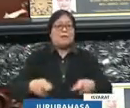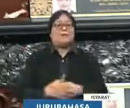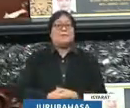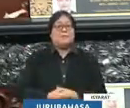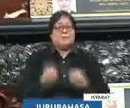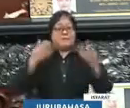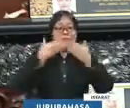bantuan terima kasih